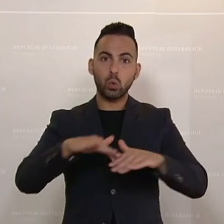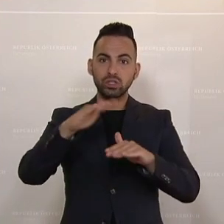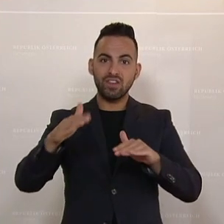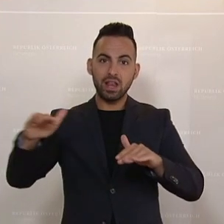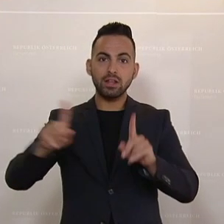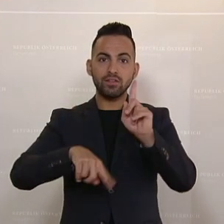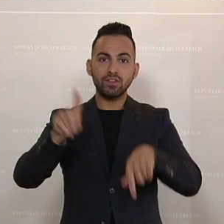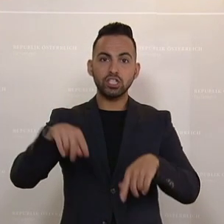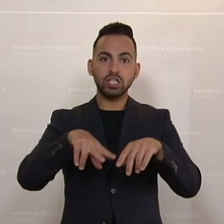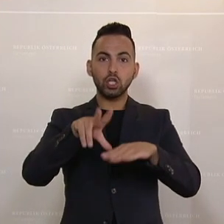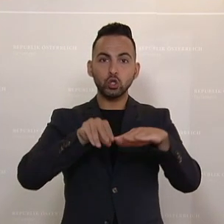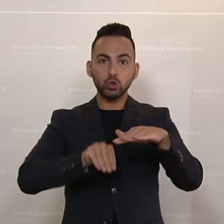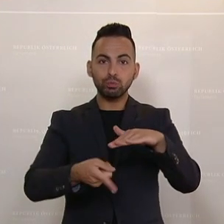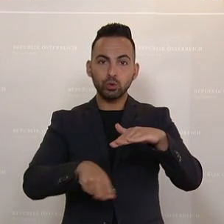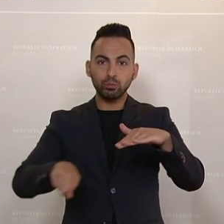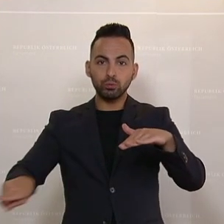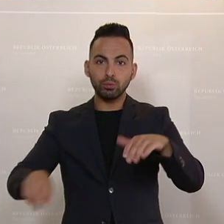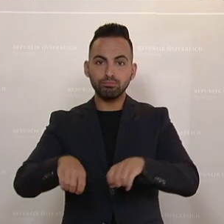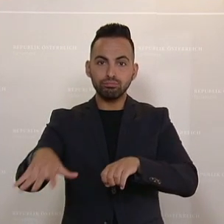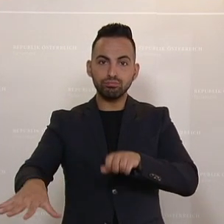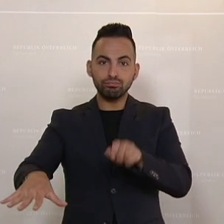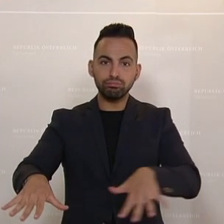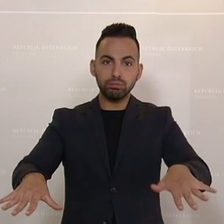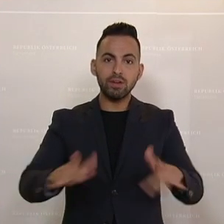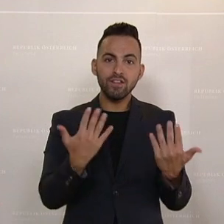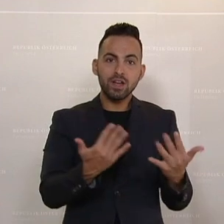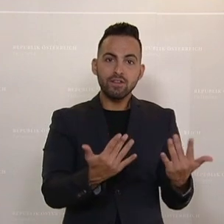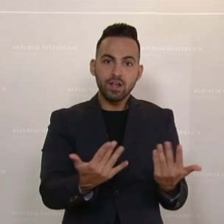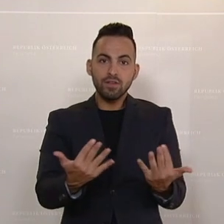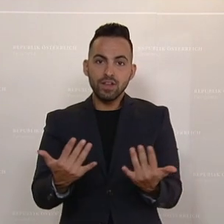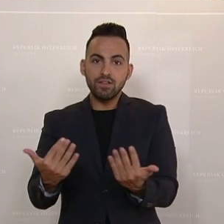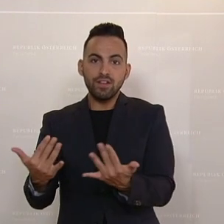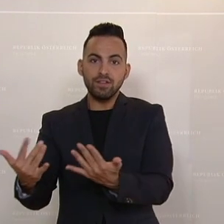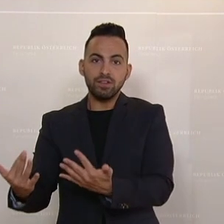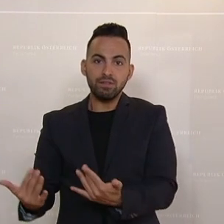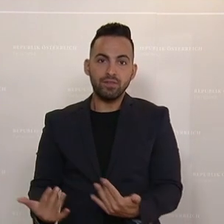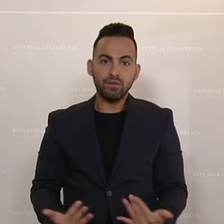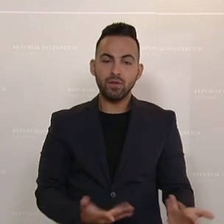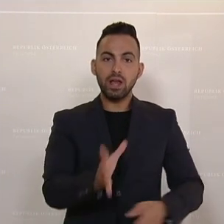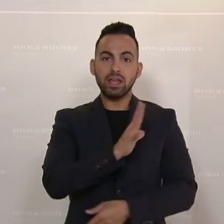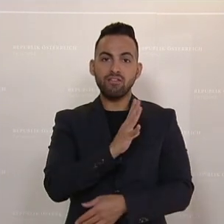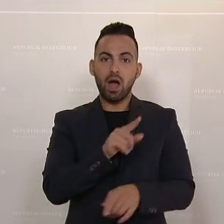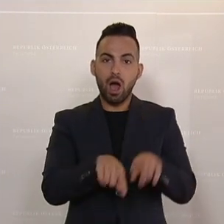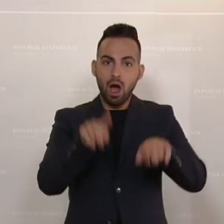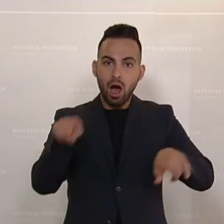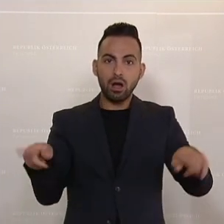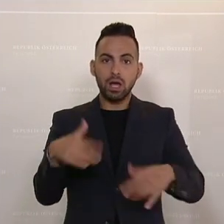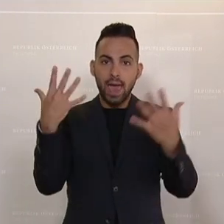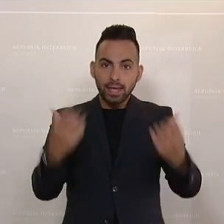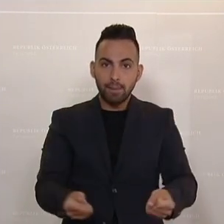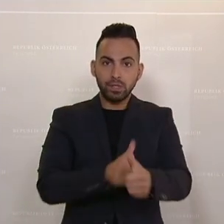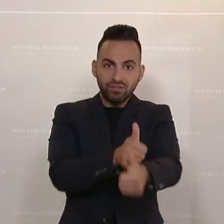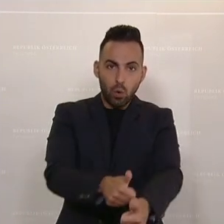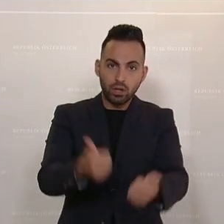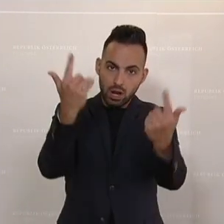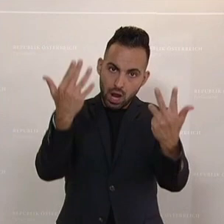verschiedenen Virussubtypen aufgelistet sind, wo die Gefährlichkeit tatsächlich individuell für die einzelnen Virustypen analysiert wird und daraus die richtigen Schlüsse gezogen